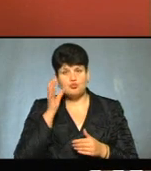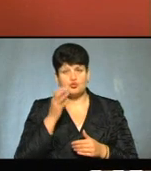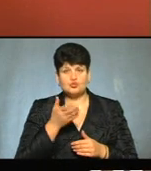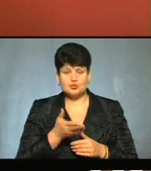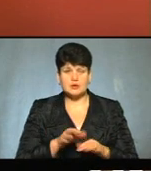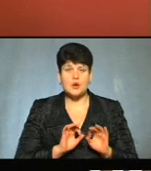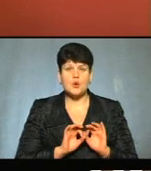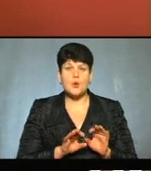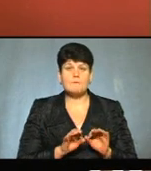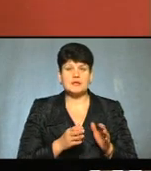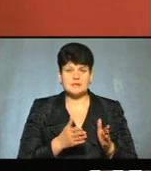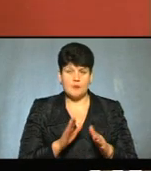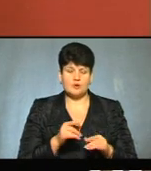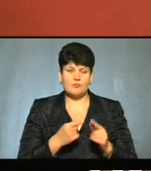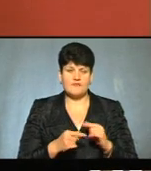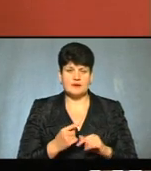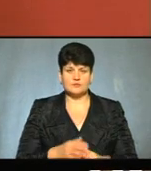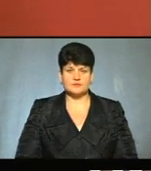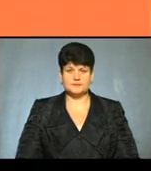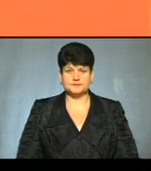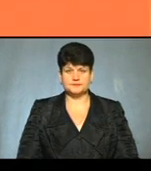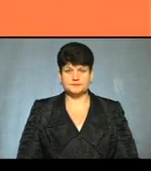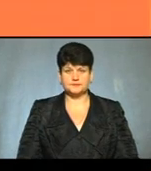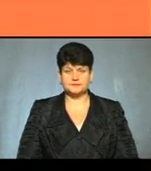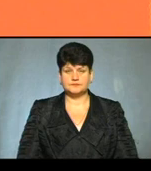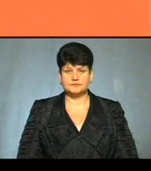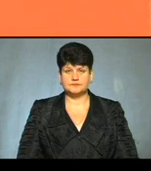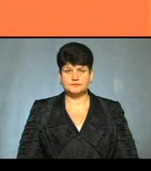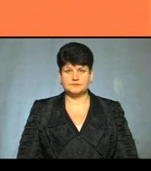послухати коментар і тоді ми повернемося в студію.